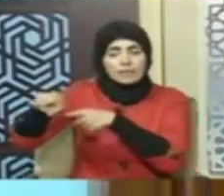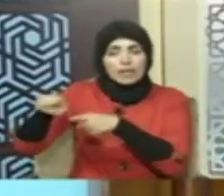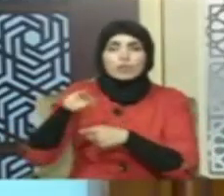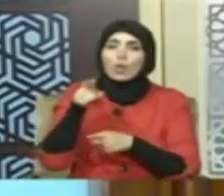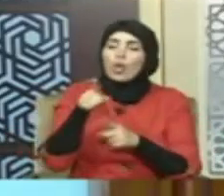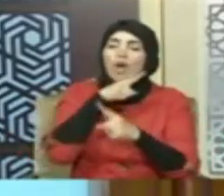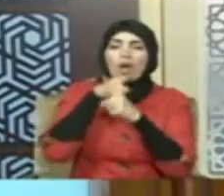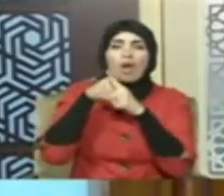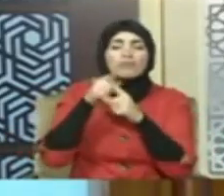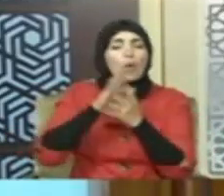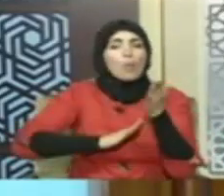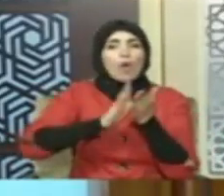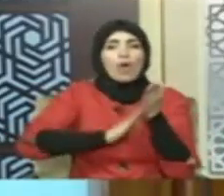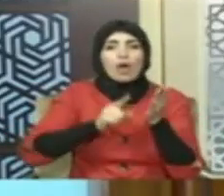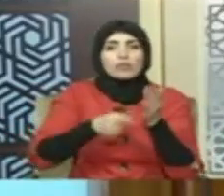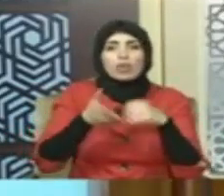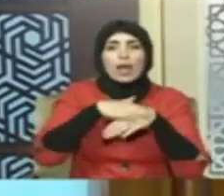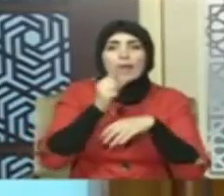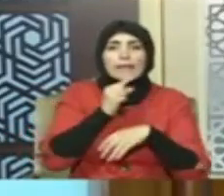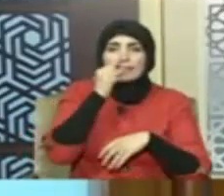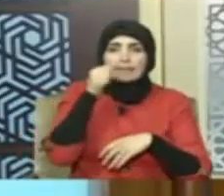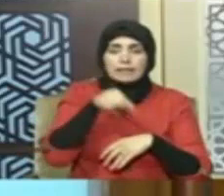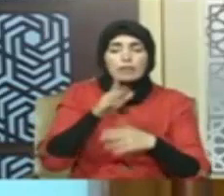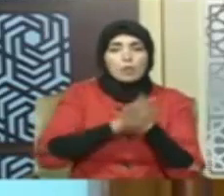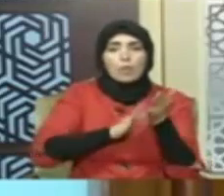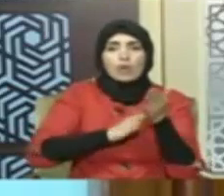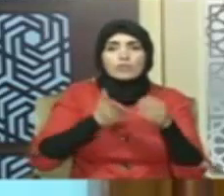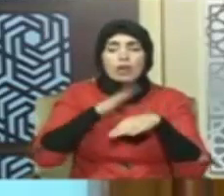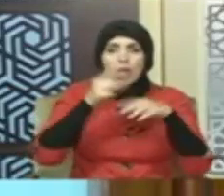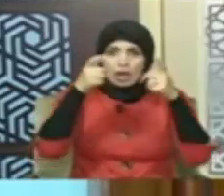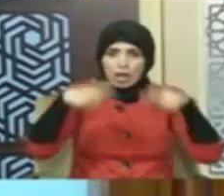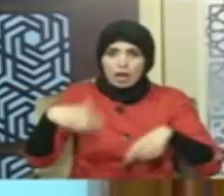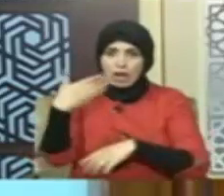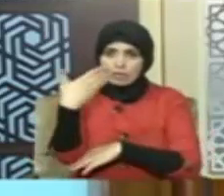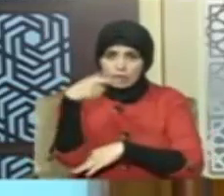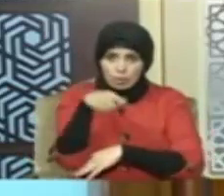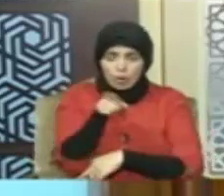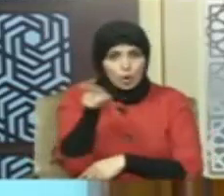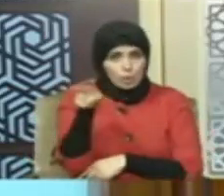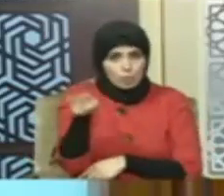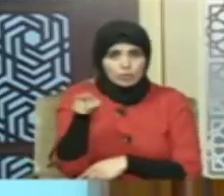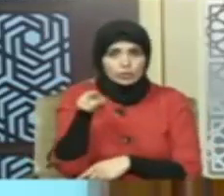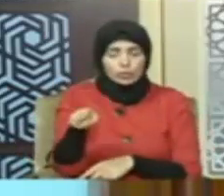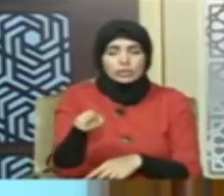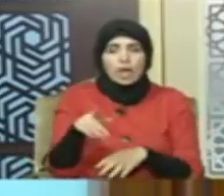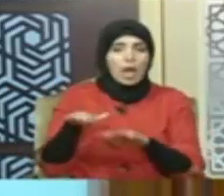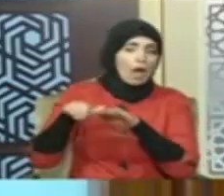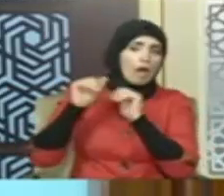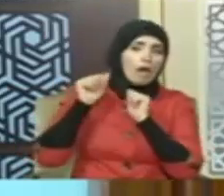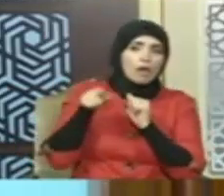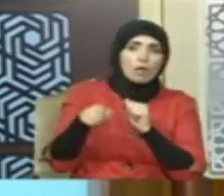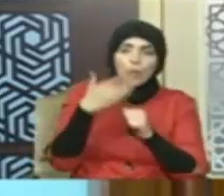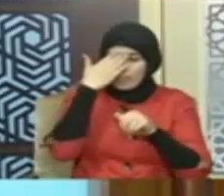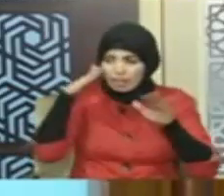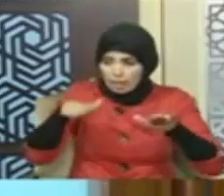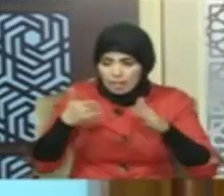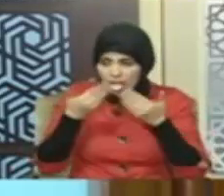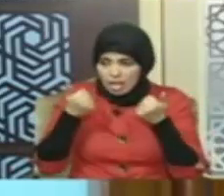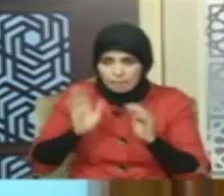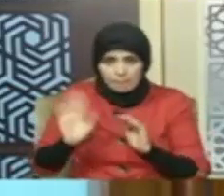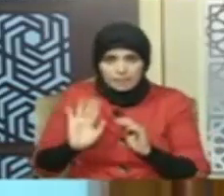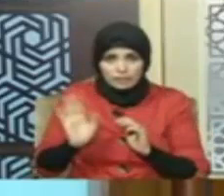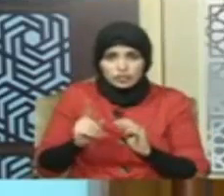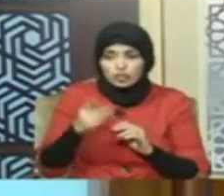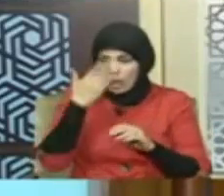فهذا خطر على الدين وخطر على الدولة. وهم هؤلاء خرجوا بالعبادة من كونها